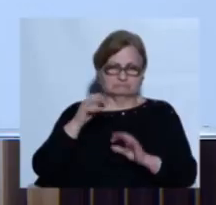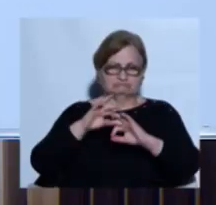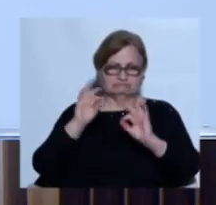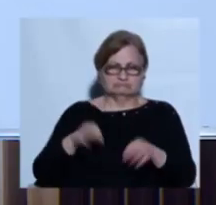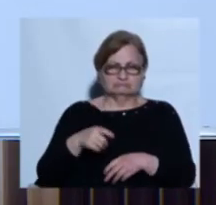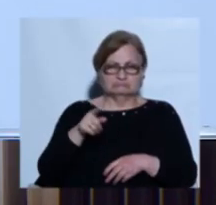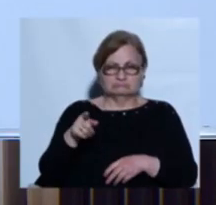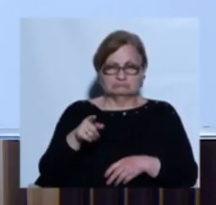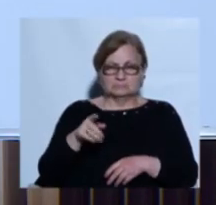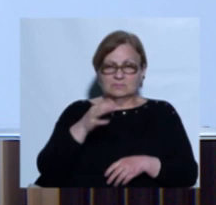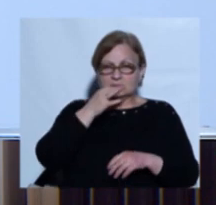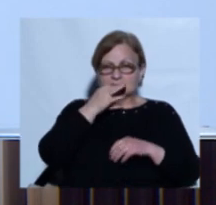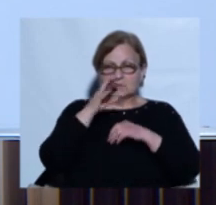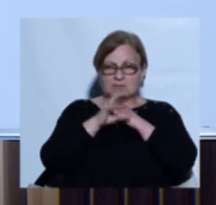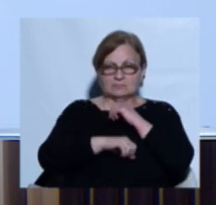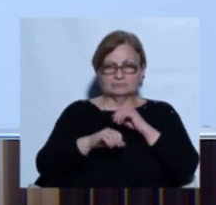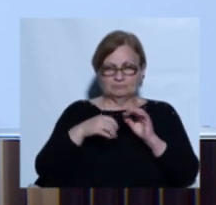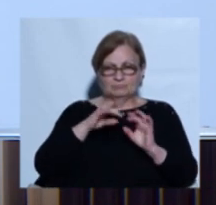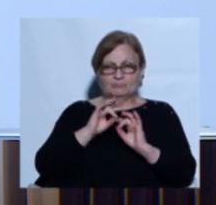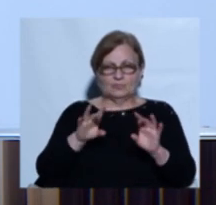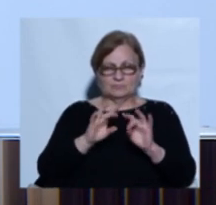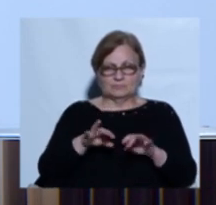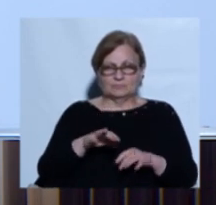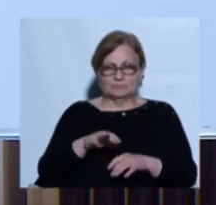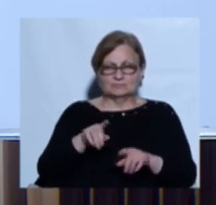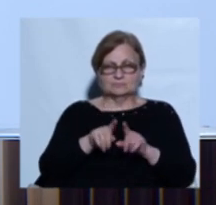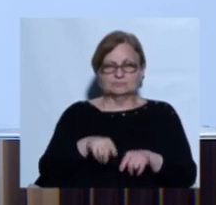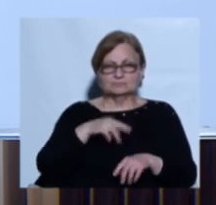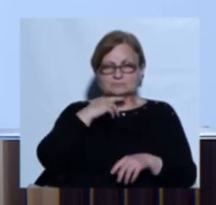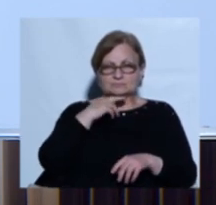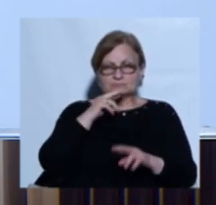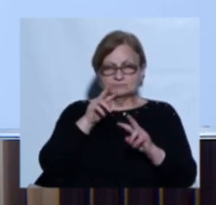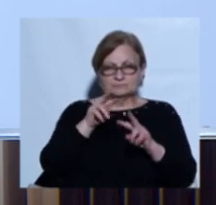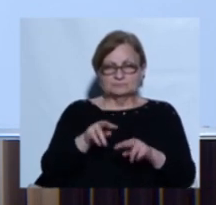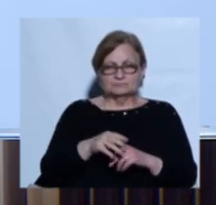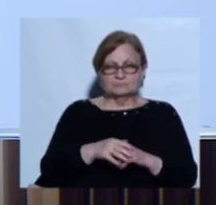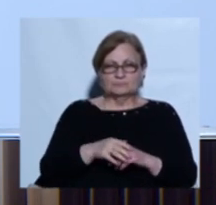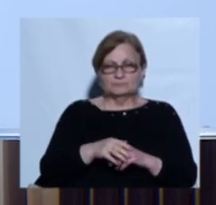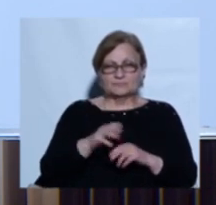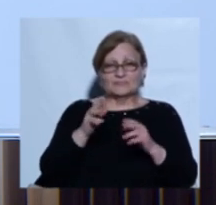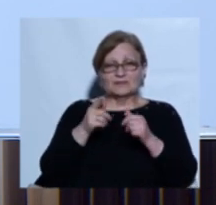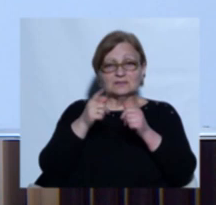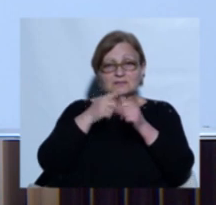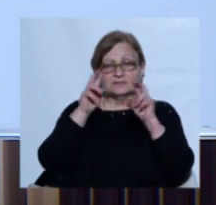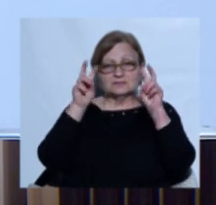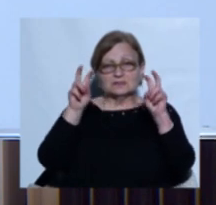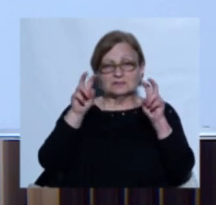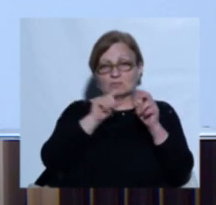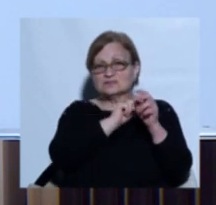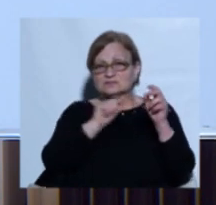ეს და ამაზე მოგვიანებით კიდევ ვისაუბრებთ. ასევე ყურადღებას იპყრობს სათაურის ქვეშ